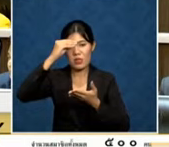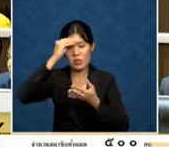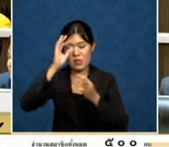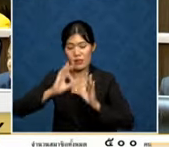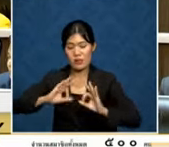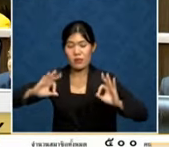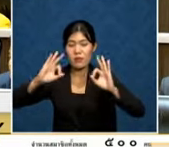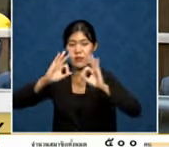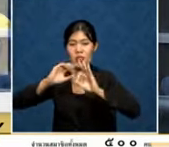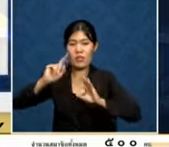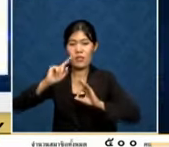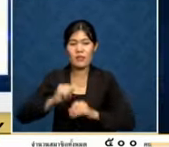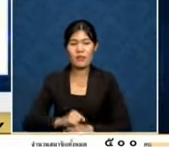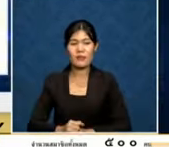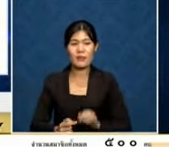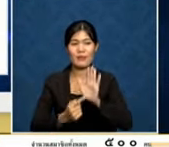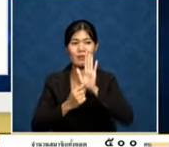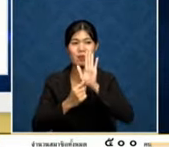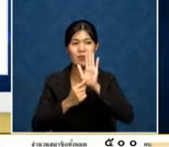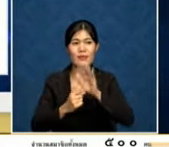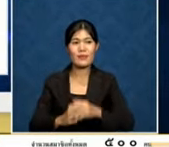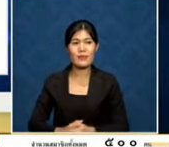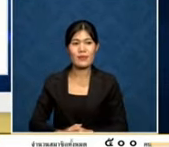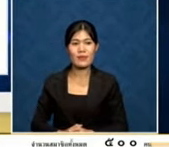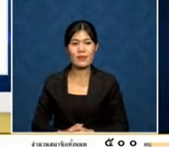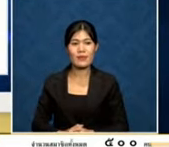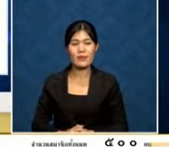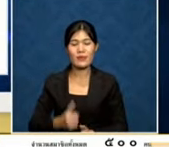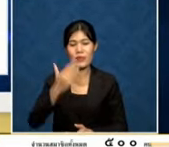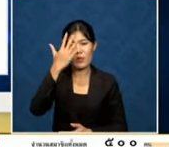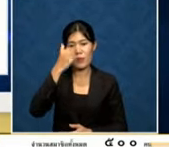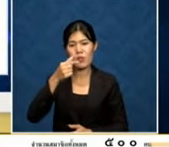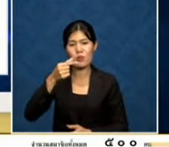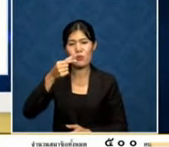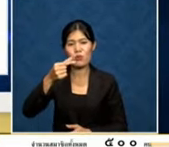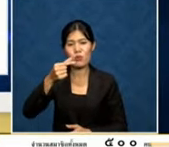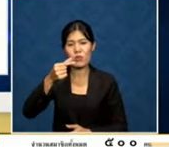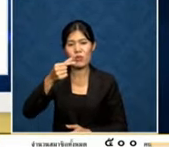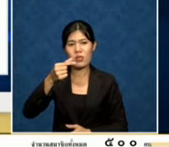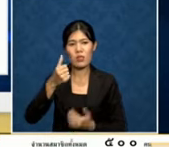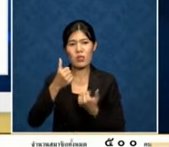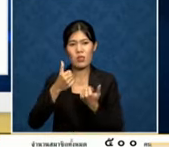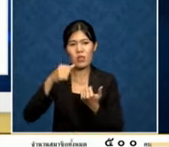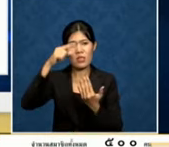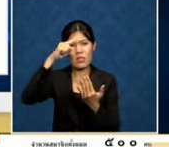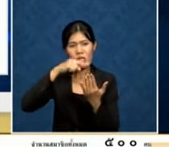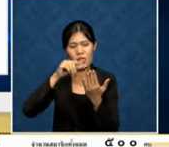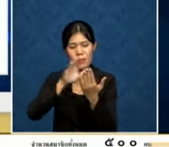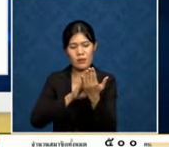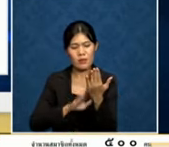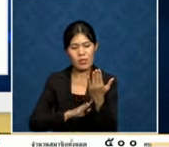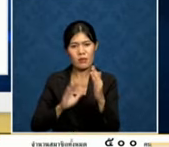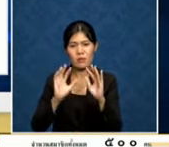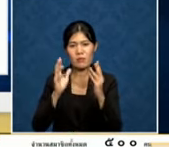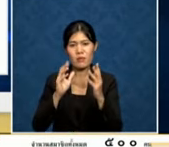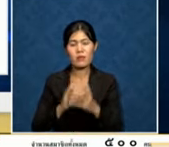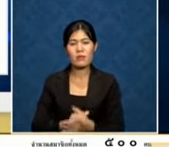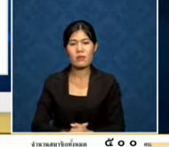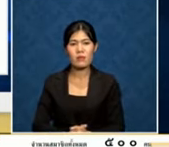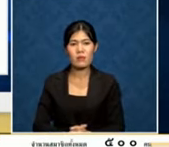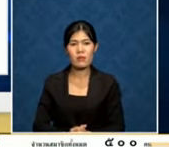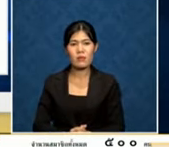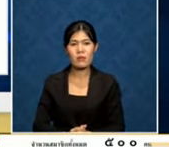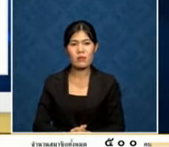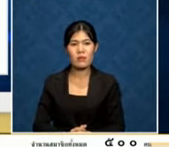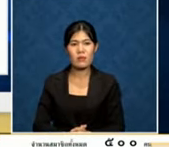ไรผมอยากตั้งโจทย์คำถามง่ายๆว่าทำไม Googleวันนี้ทำไมไม่ลงประเทศไทยผมชื่นชมนะครับท่านนายก